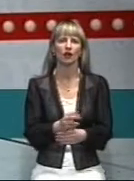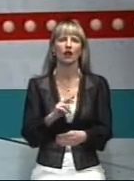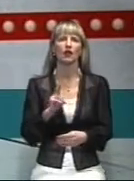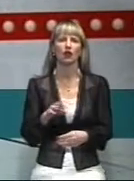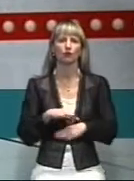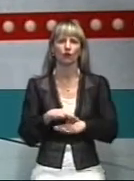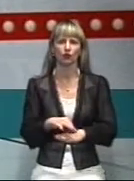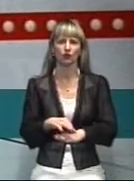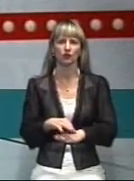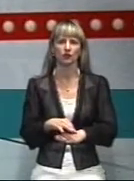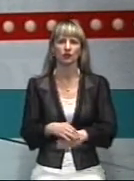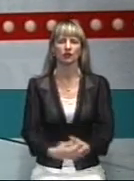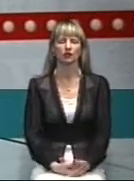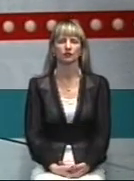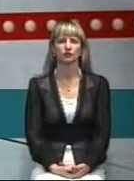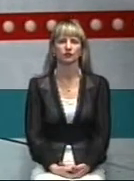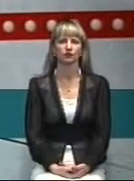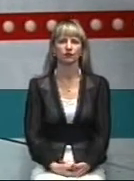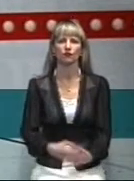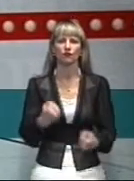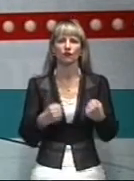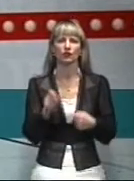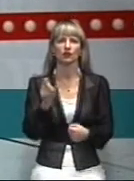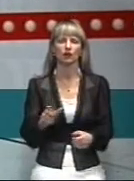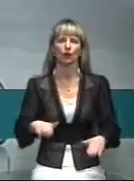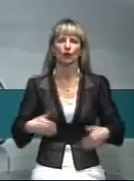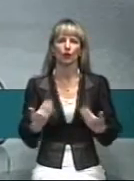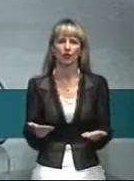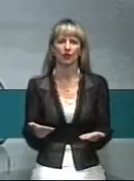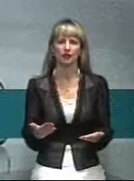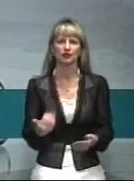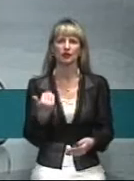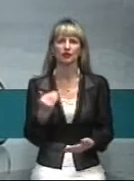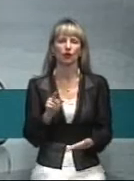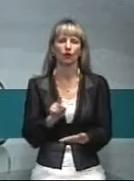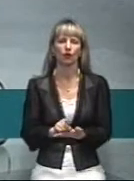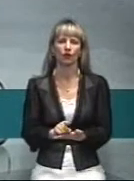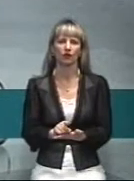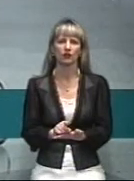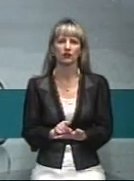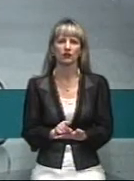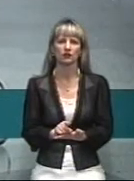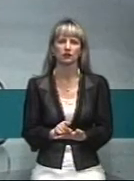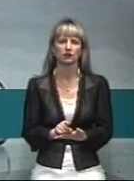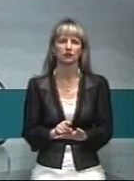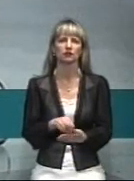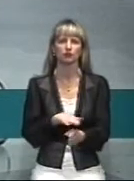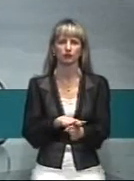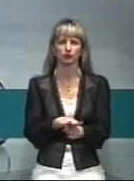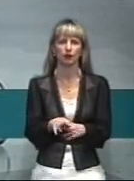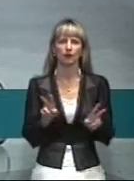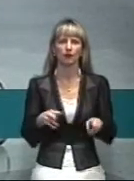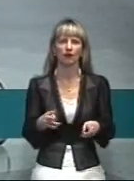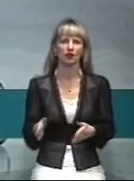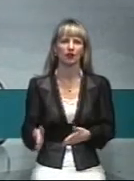поводити? Ну, водіям рекомендація і їхній обов'язок простий – це дотримуватись правил дорожнього руху,